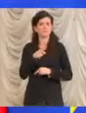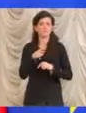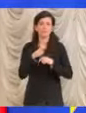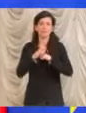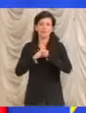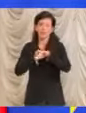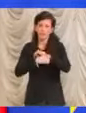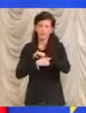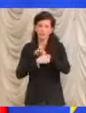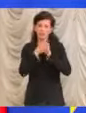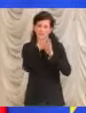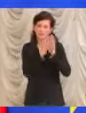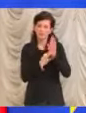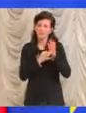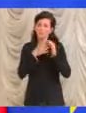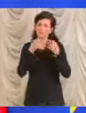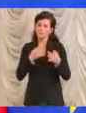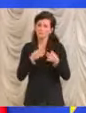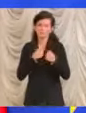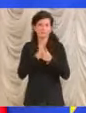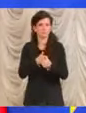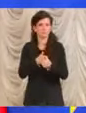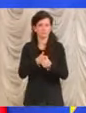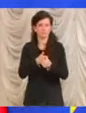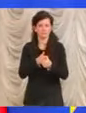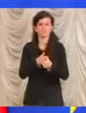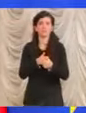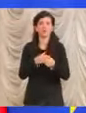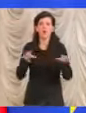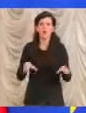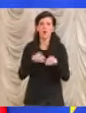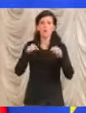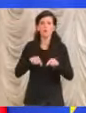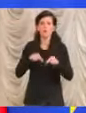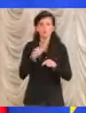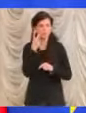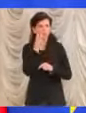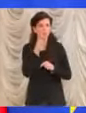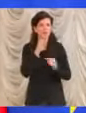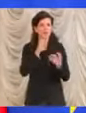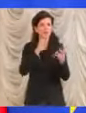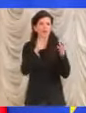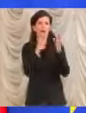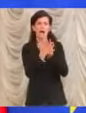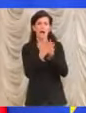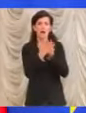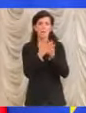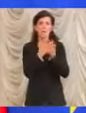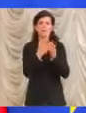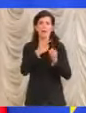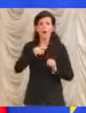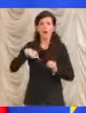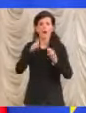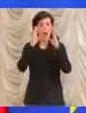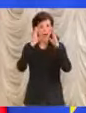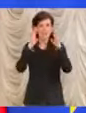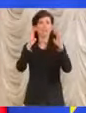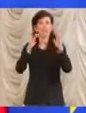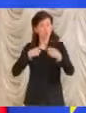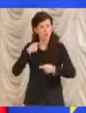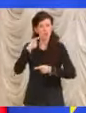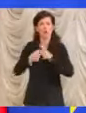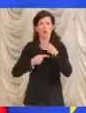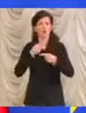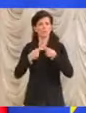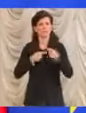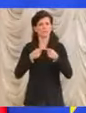parlo adesso e si inizia a vedere i primi effetti positivi non dobbiamo abbassare la soglia di attenzione la soglia di